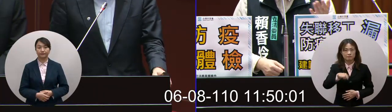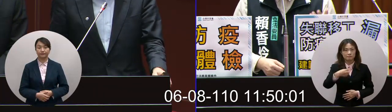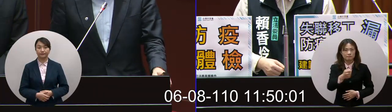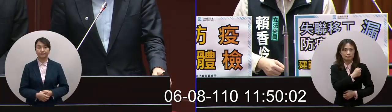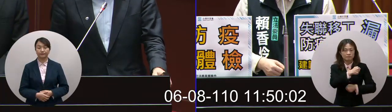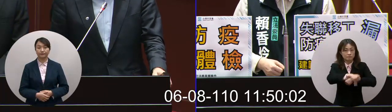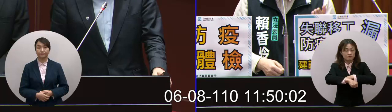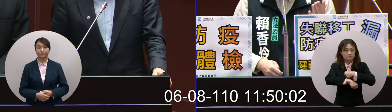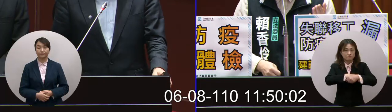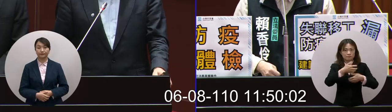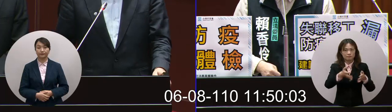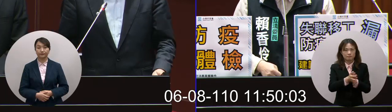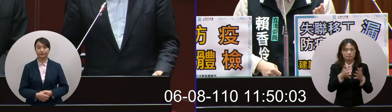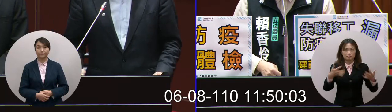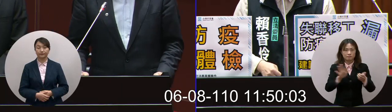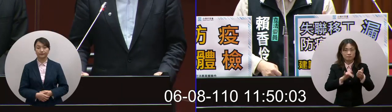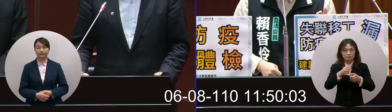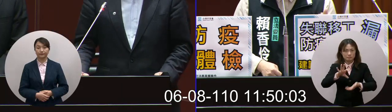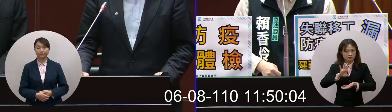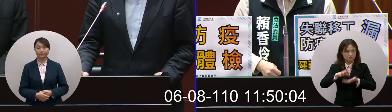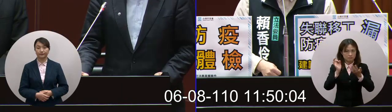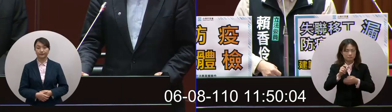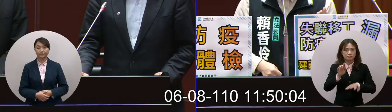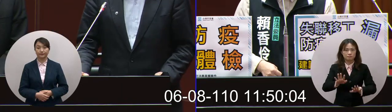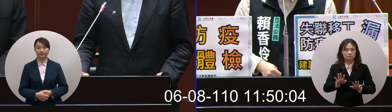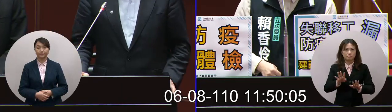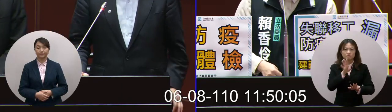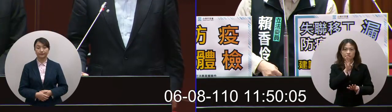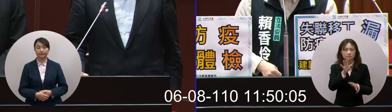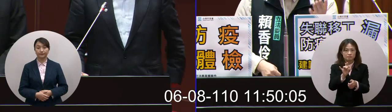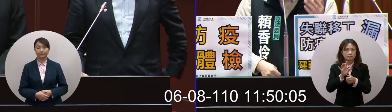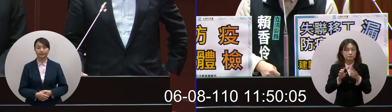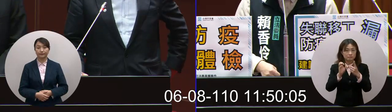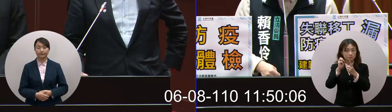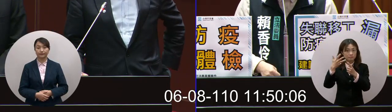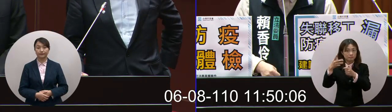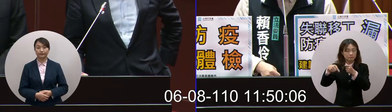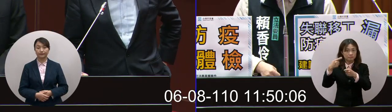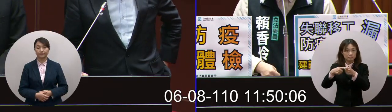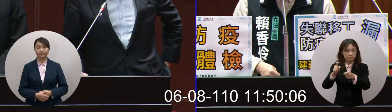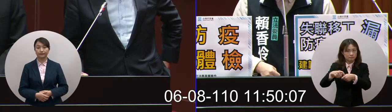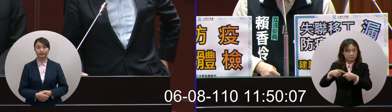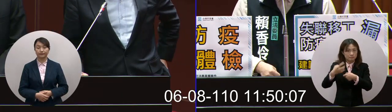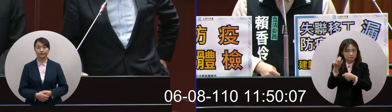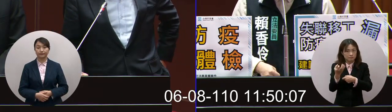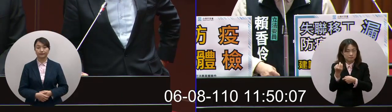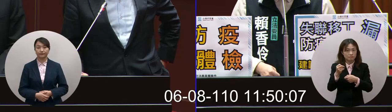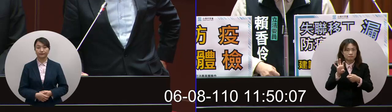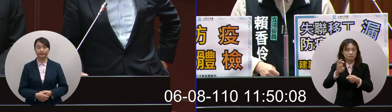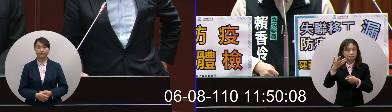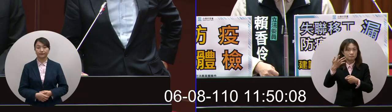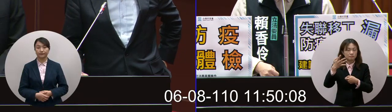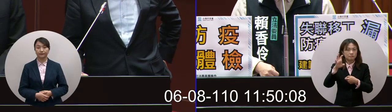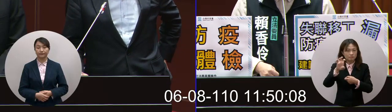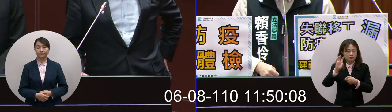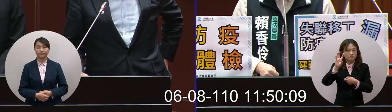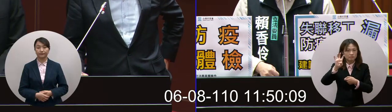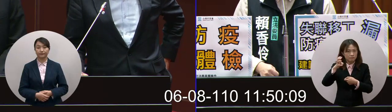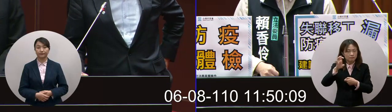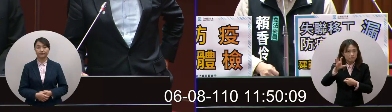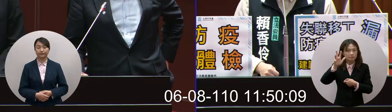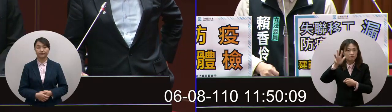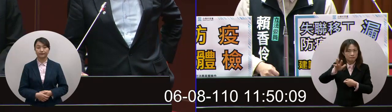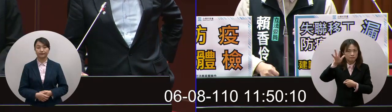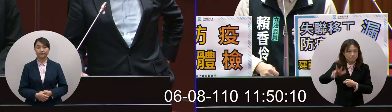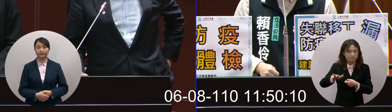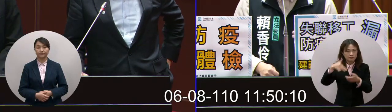那很多委员也提到，我们现在是用108年的这个所得，用408000来做一定的这个筛检，可是现在